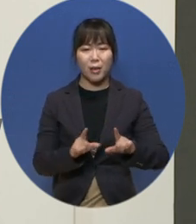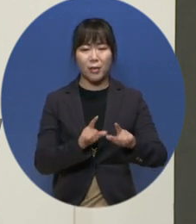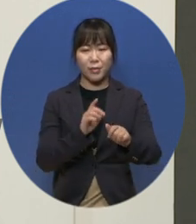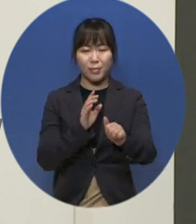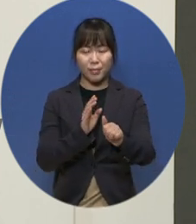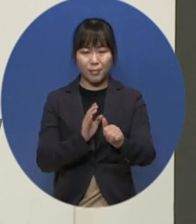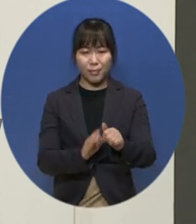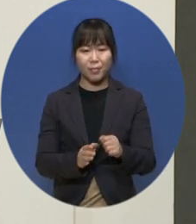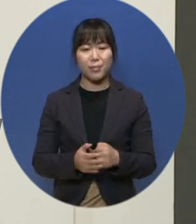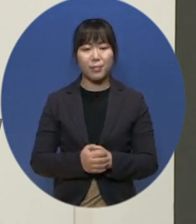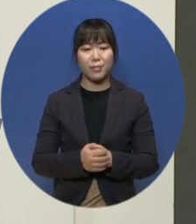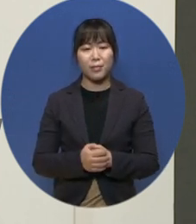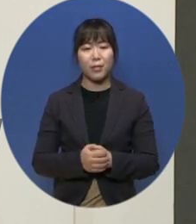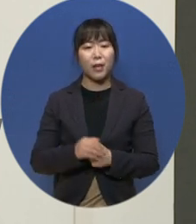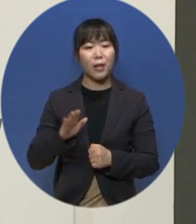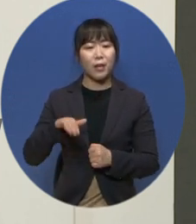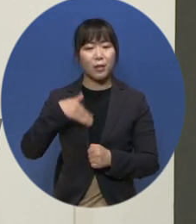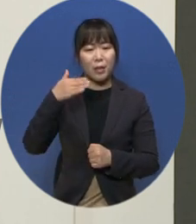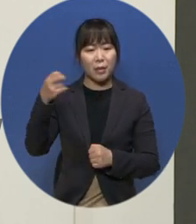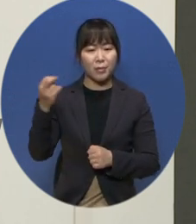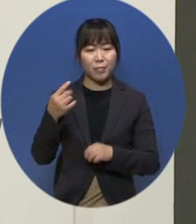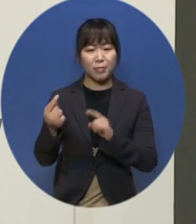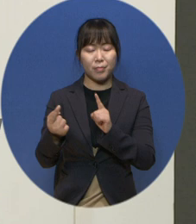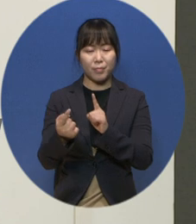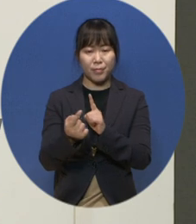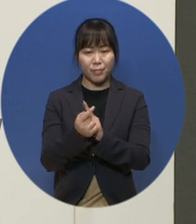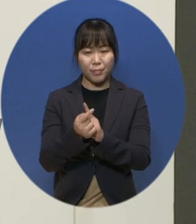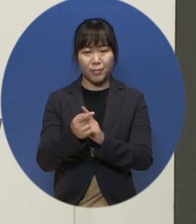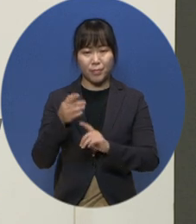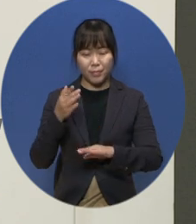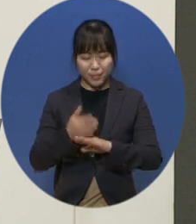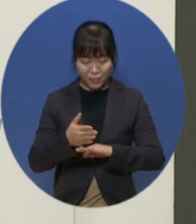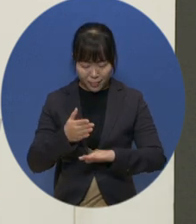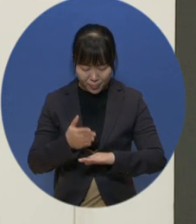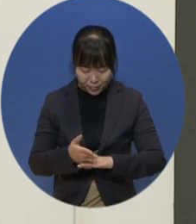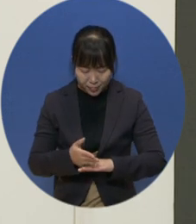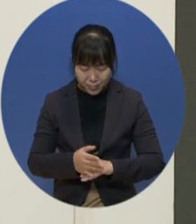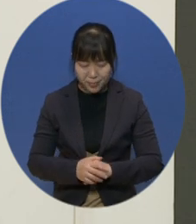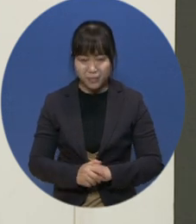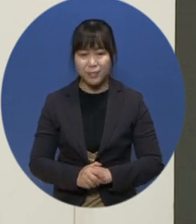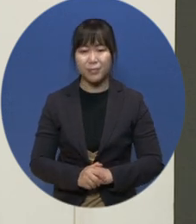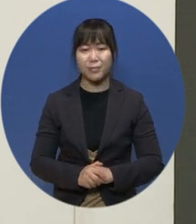해주시길 축원합니다. 다음 시간에 또 여러분 뵙겠습니다. 고맙습니다.